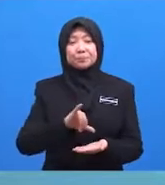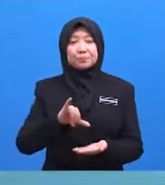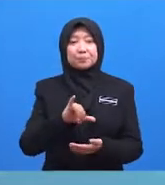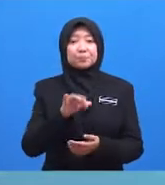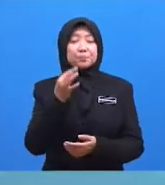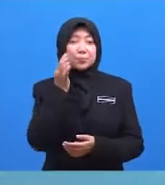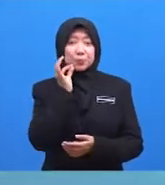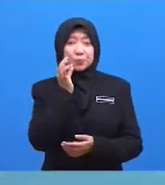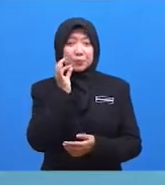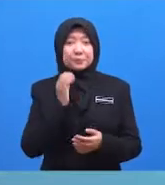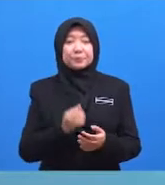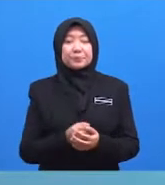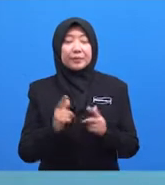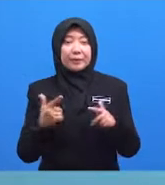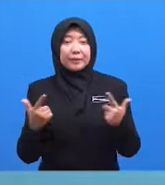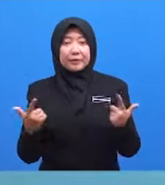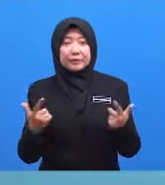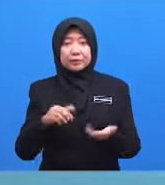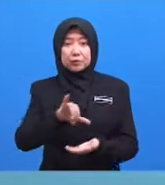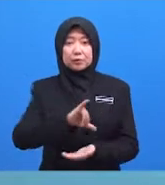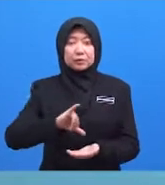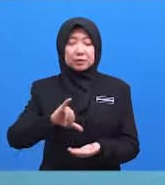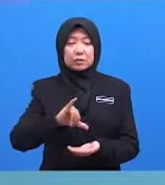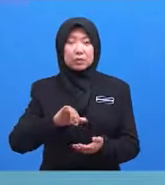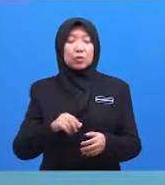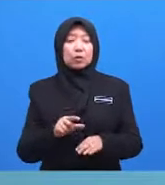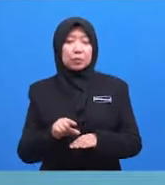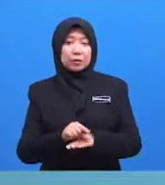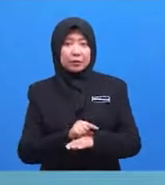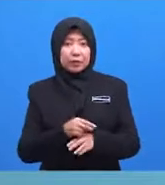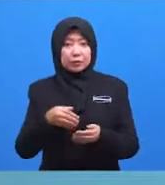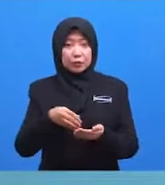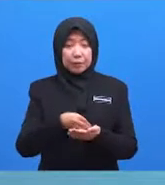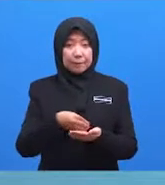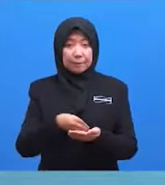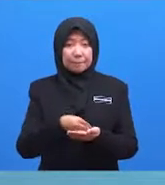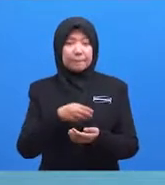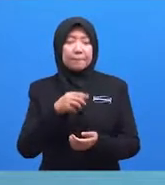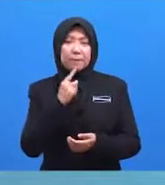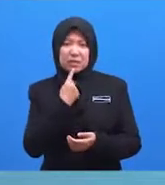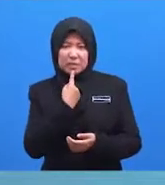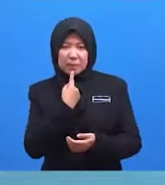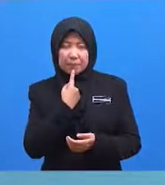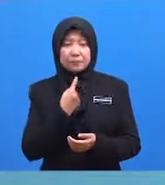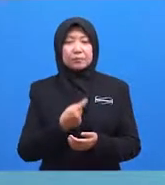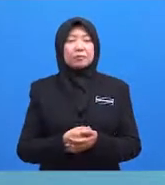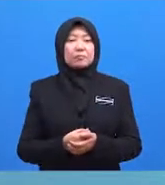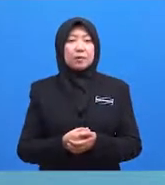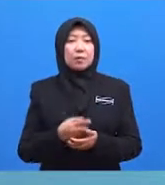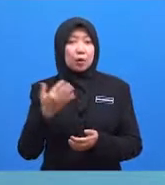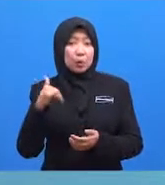buah-buahan. Lain-lain dressing menggunakan krim masam, yogurt dan